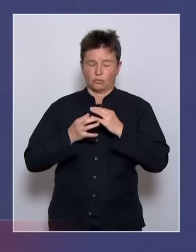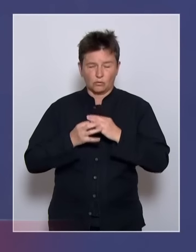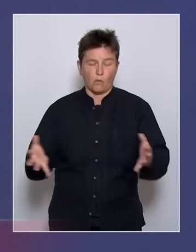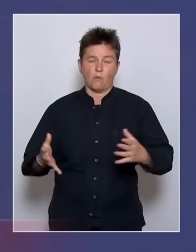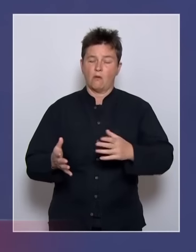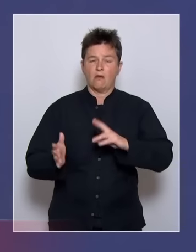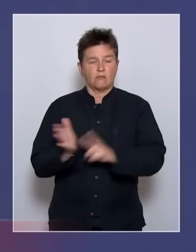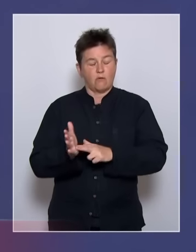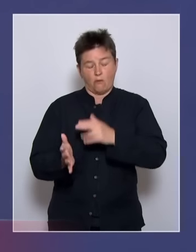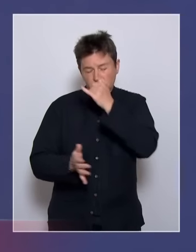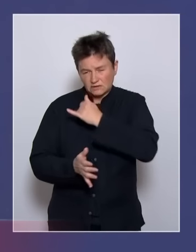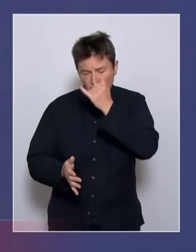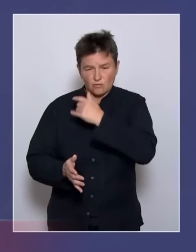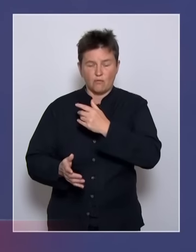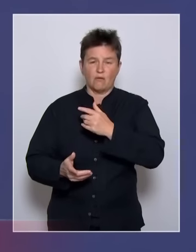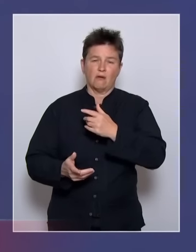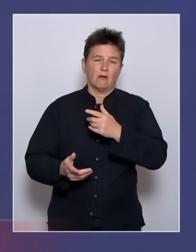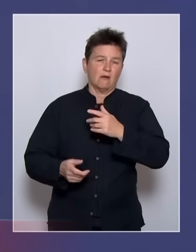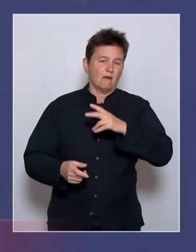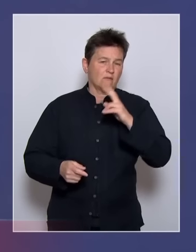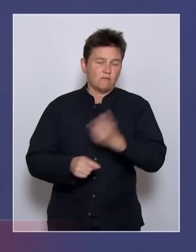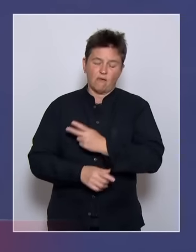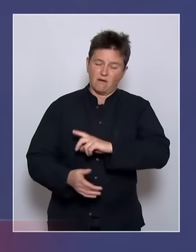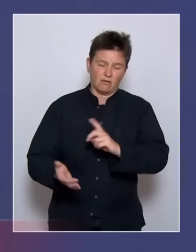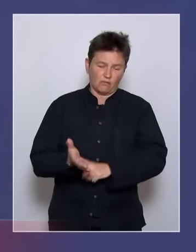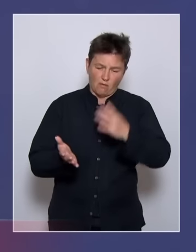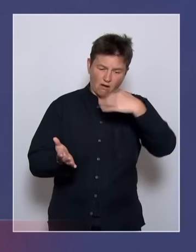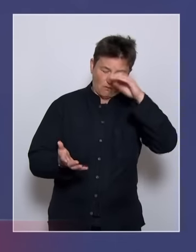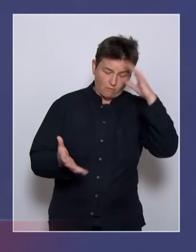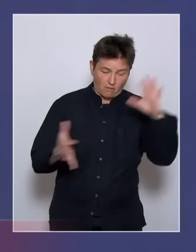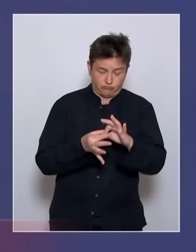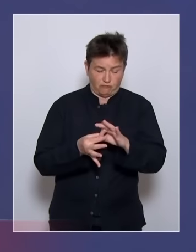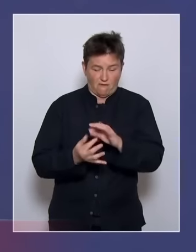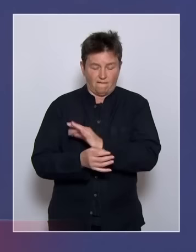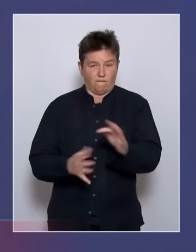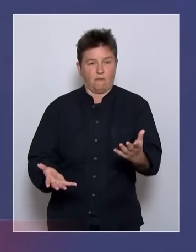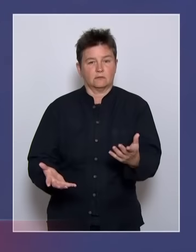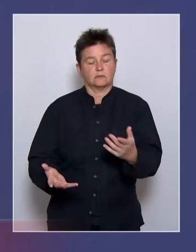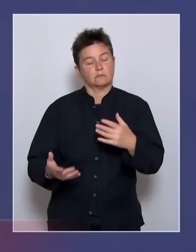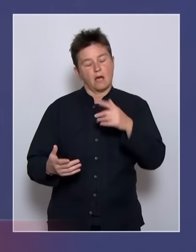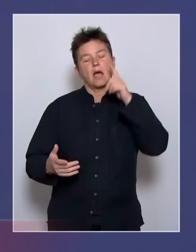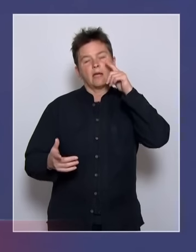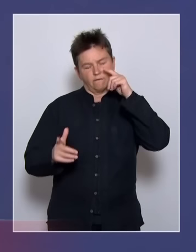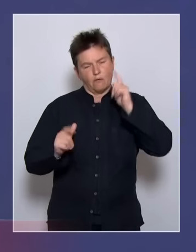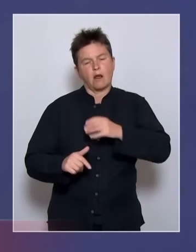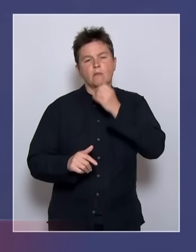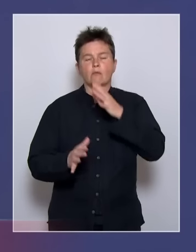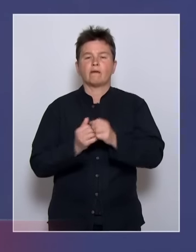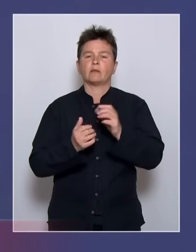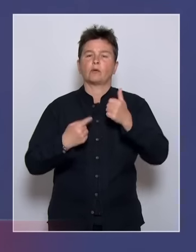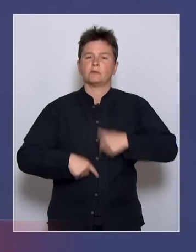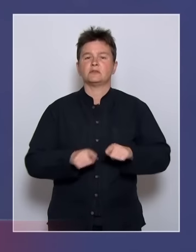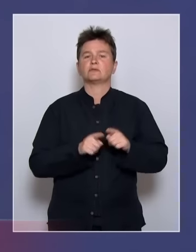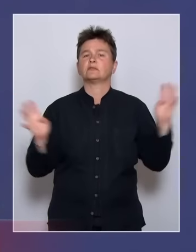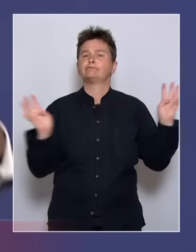aberrantes, la mauvaise application du droit européen et français. Donc, il y eu un très gros effort fait par le Premier ministre et les